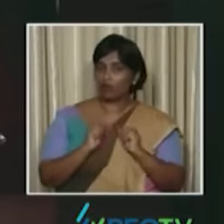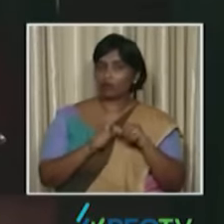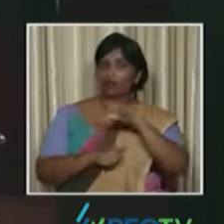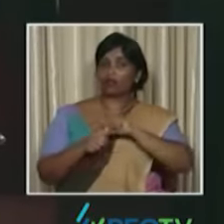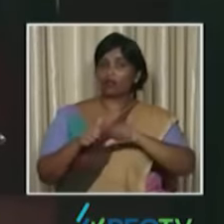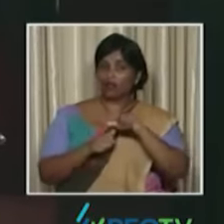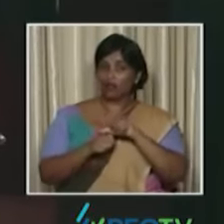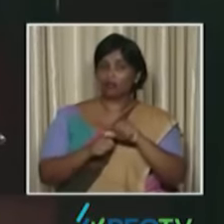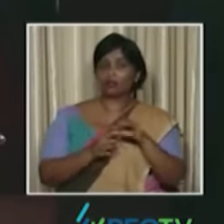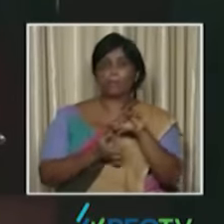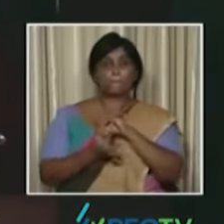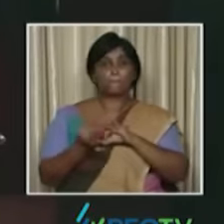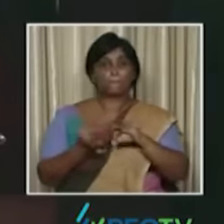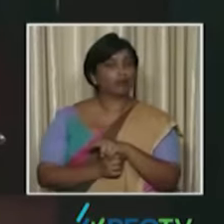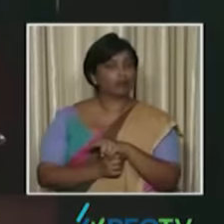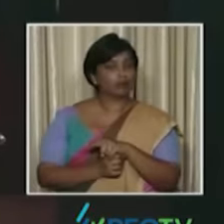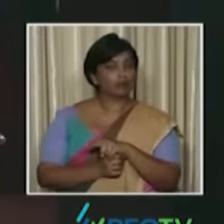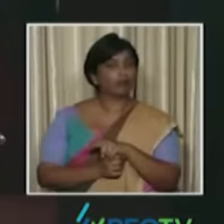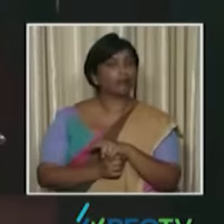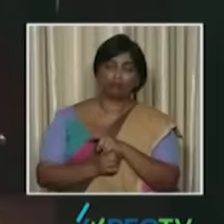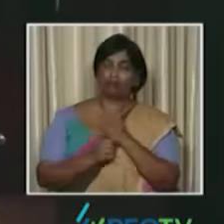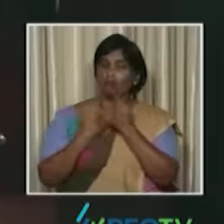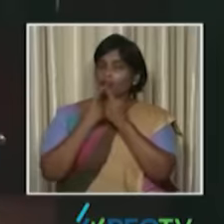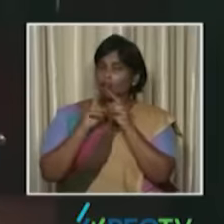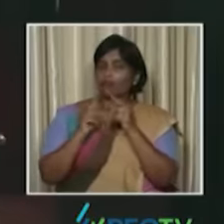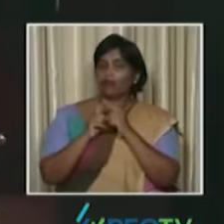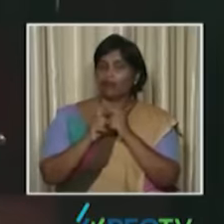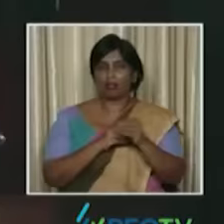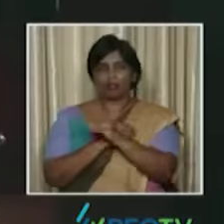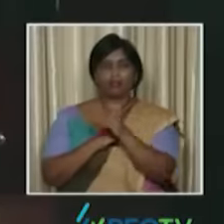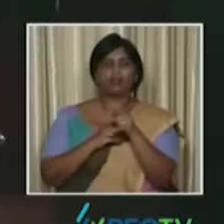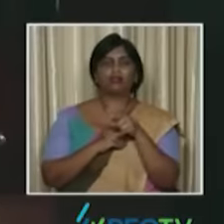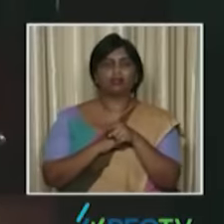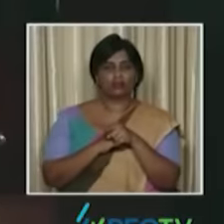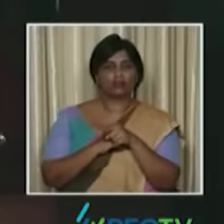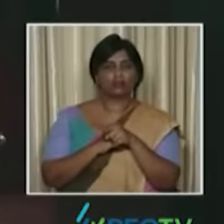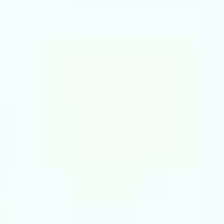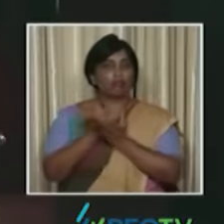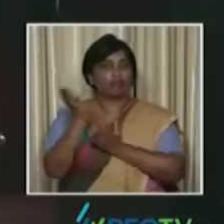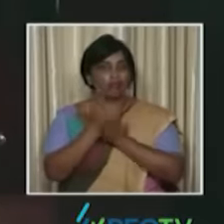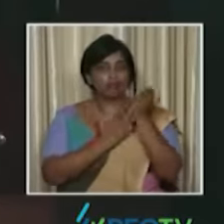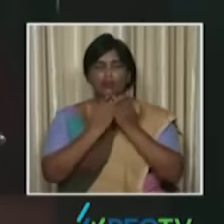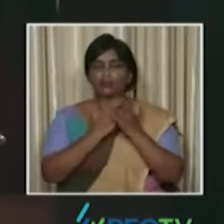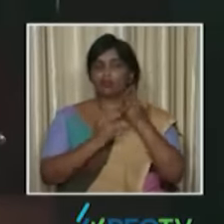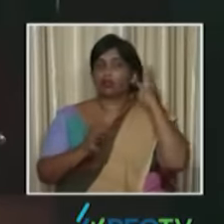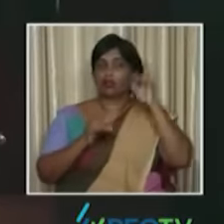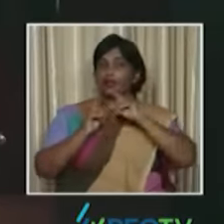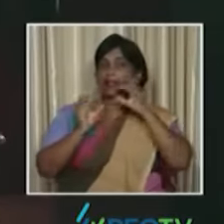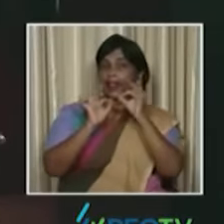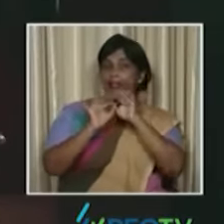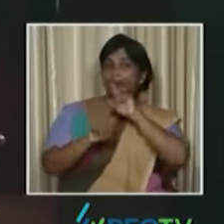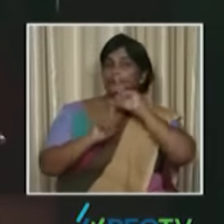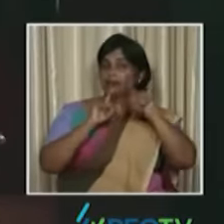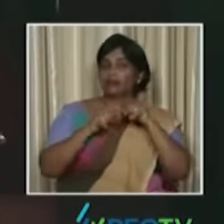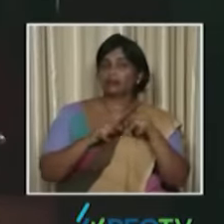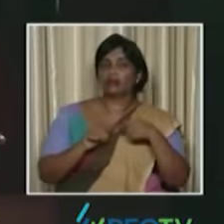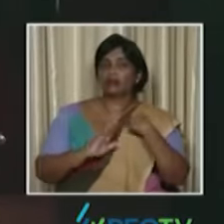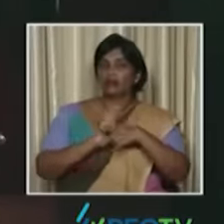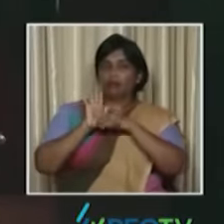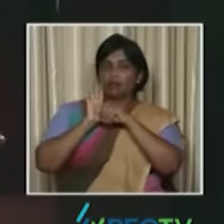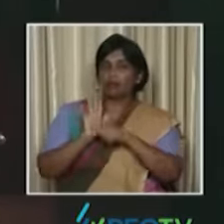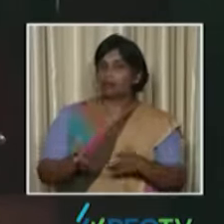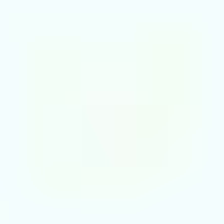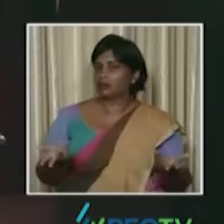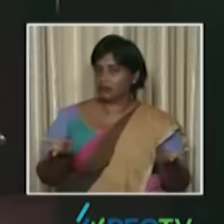ආයතනය ප්‍රජාතන්ත්‍රවාදයේ නාමෙන් එක එක වෙට්ටු දම දම එක එක ලියුම් ලියලිය ලෝකෙට කේලම් කිය කිය අපේ රට පාවා